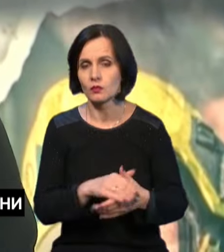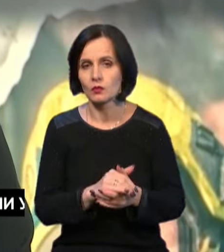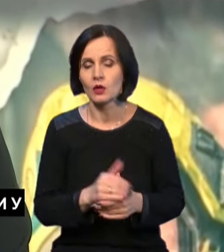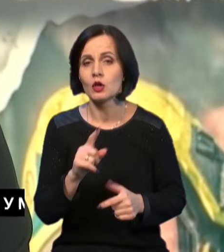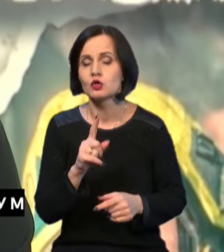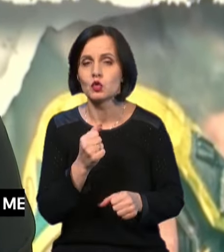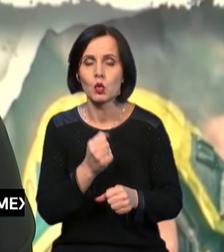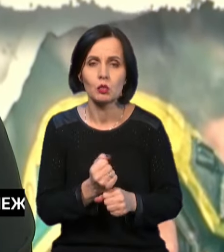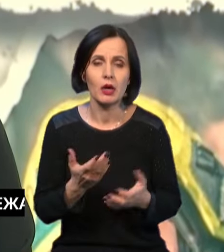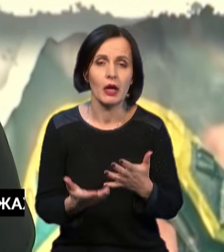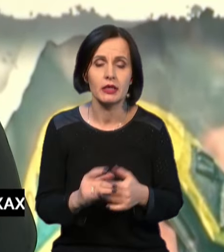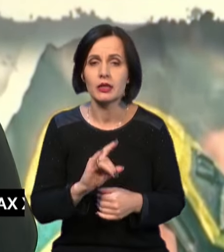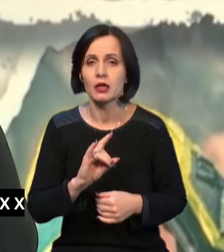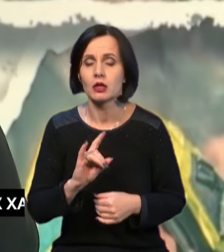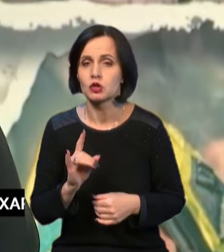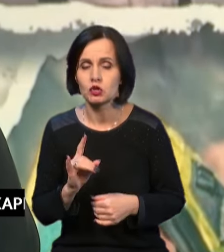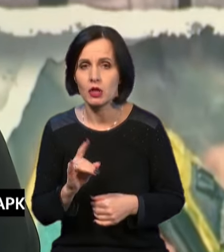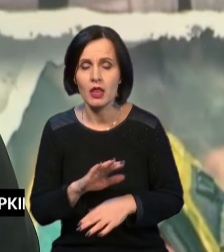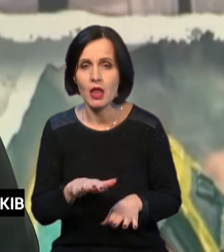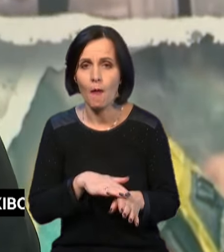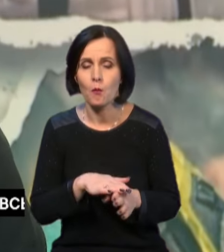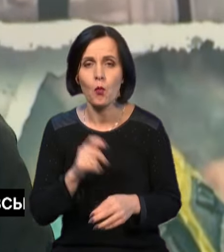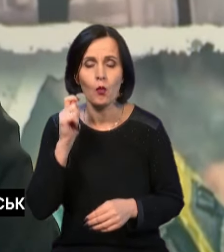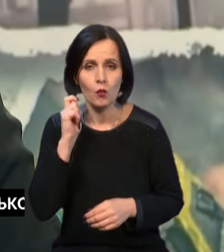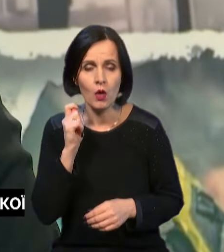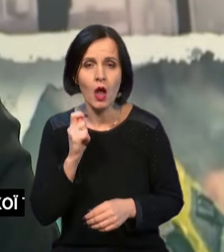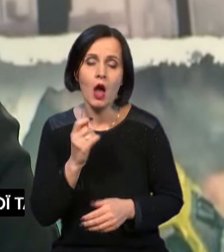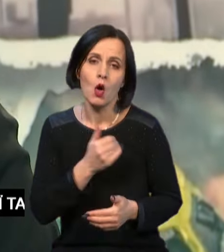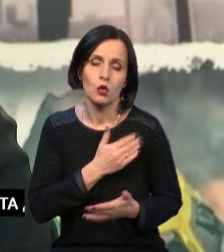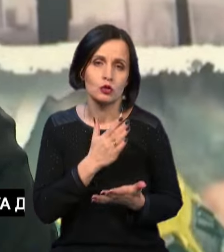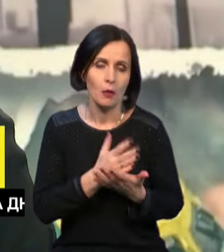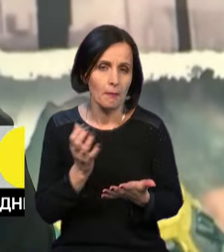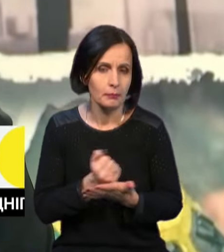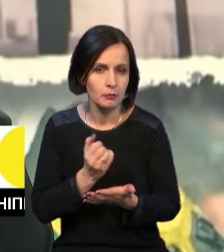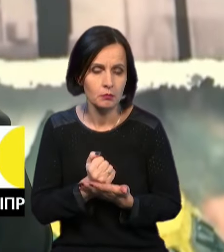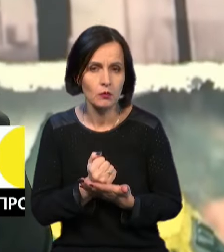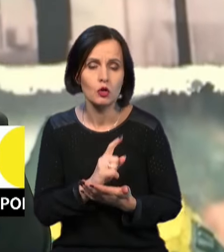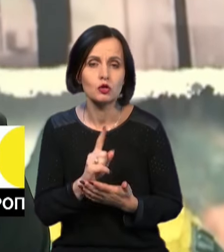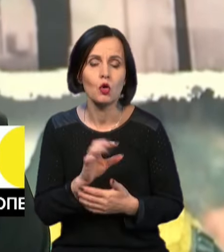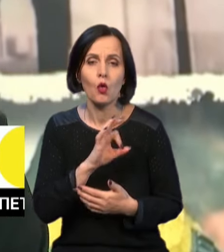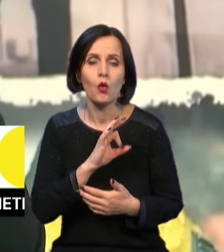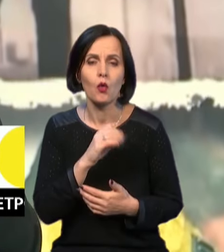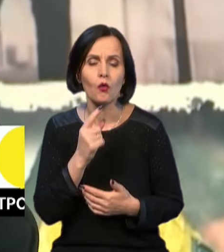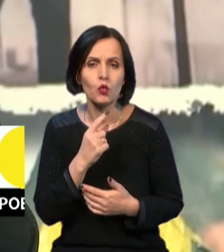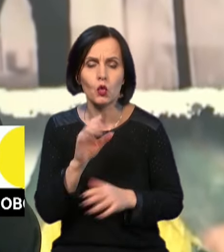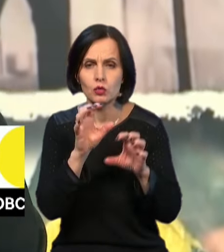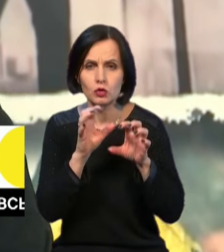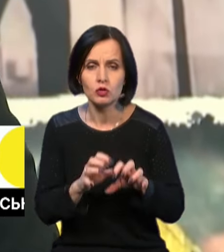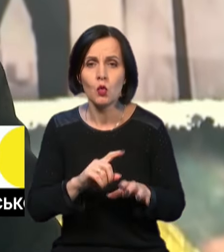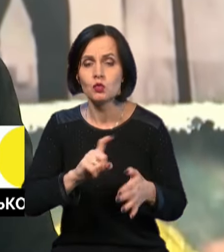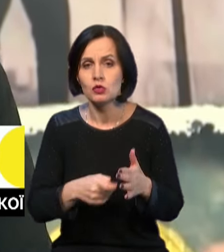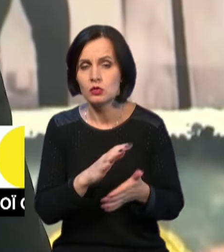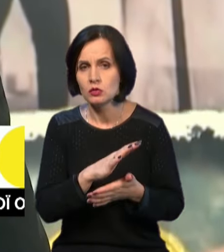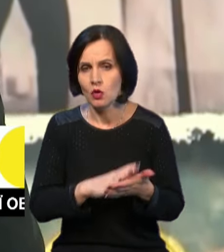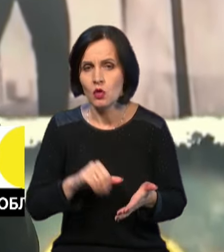Що робити, якщо дитина неповнолітня, але хоче мати підзаробіток? Що каже про це закон, будемо ми з'ясовувати далі.